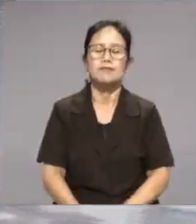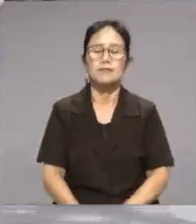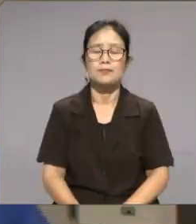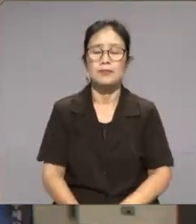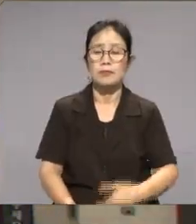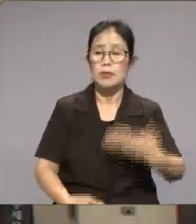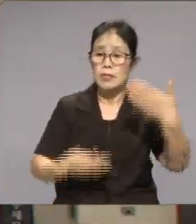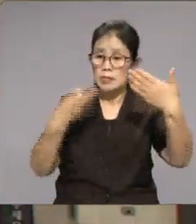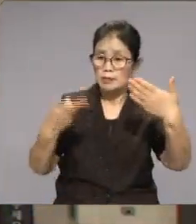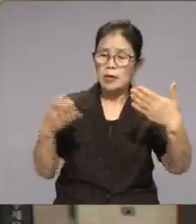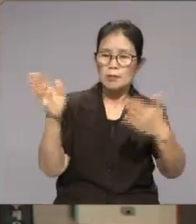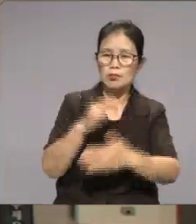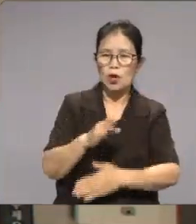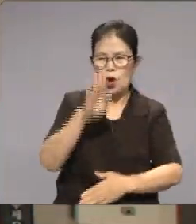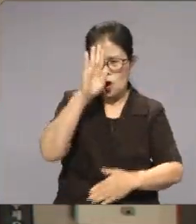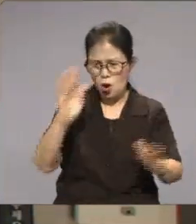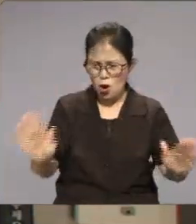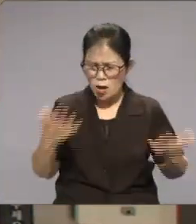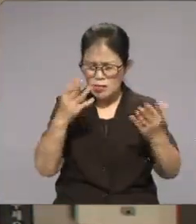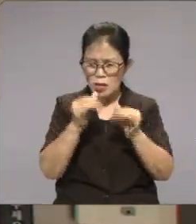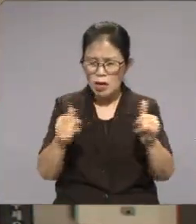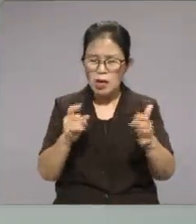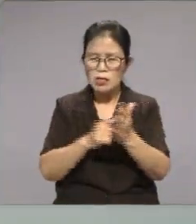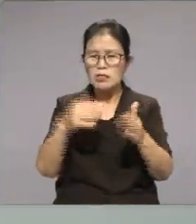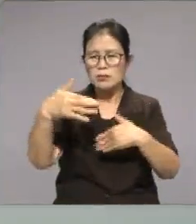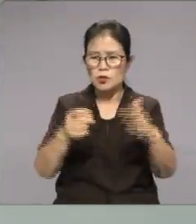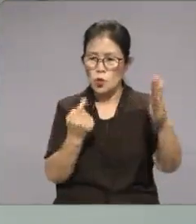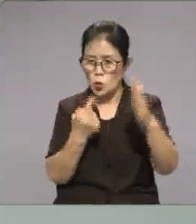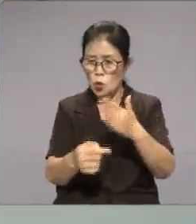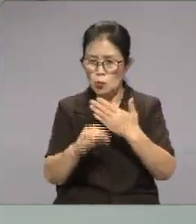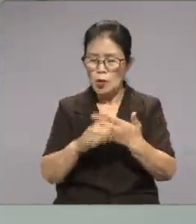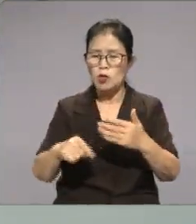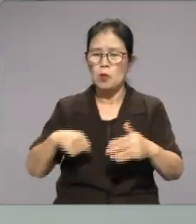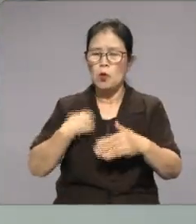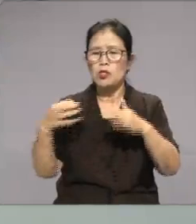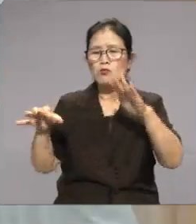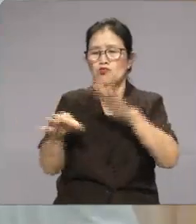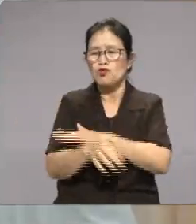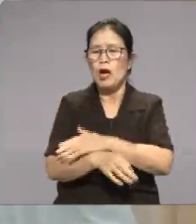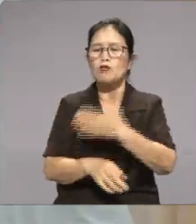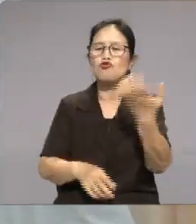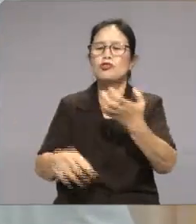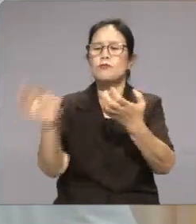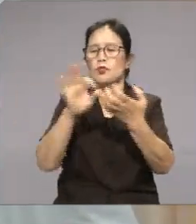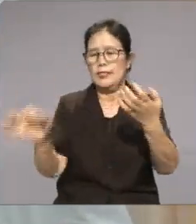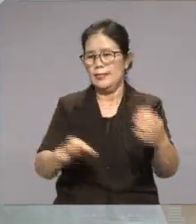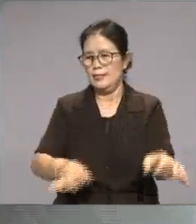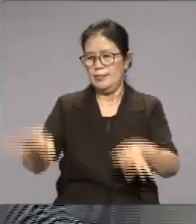13일부터는 경증환자가 응급시 방문할 경우 본인부담금이 %